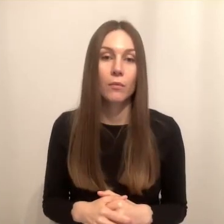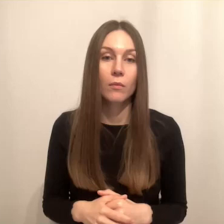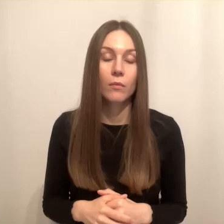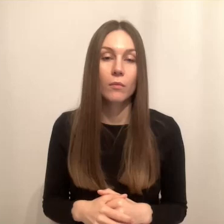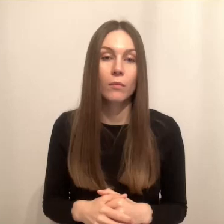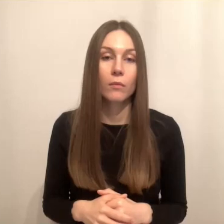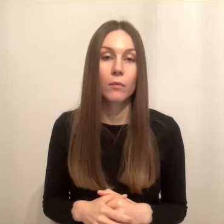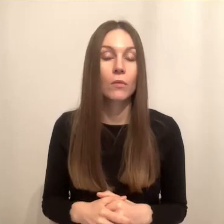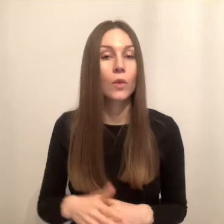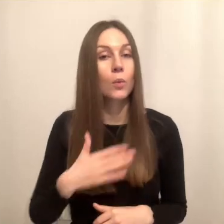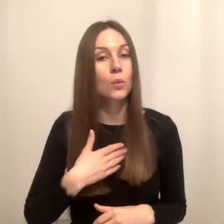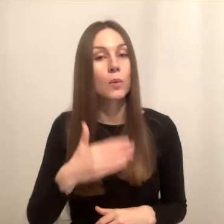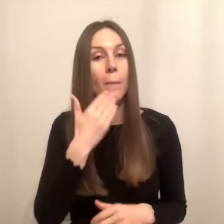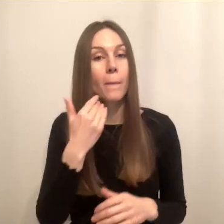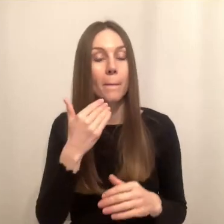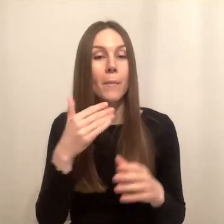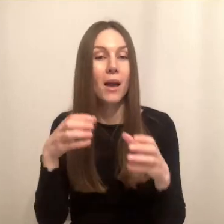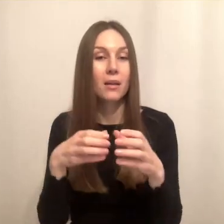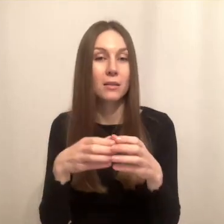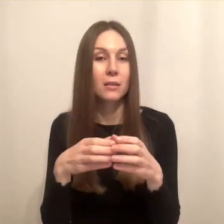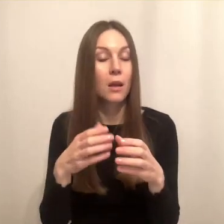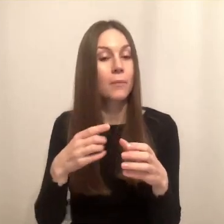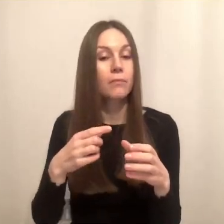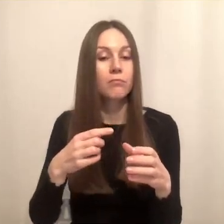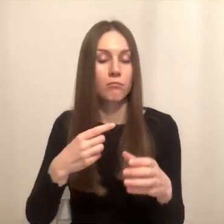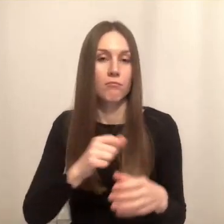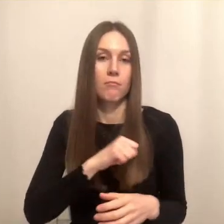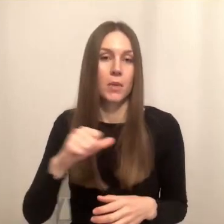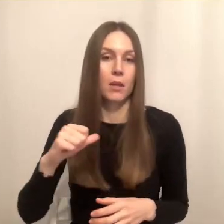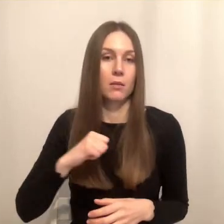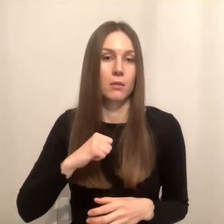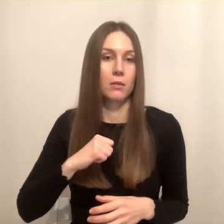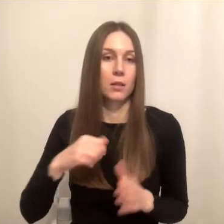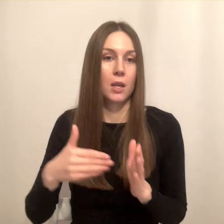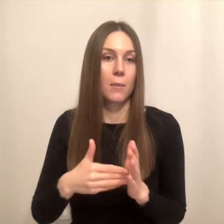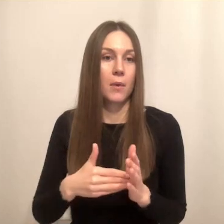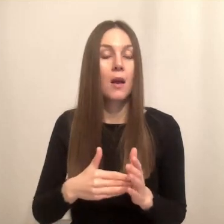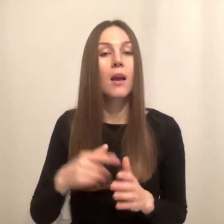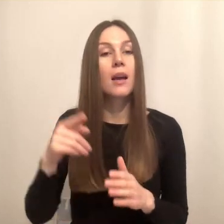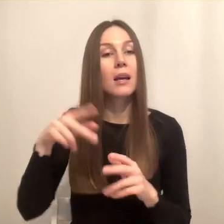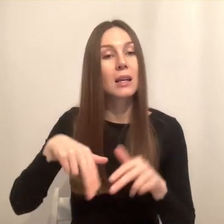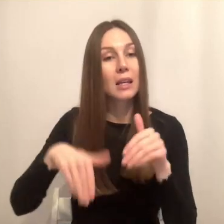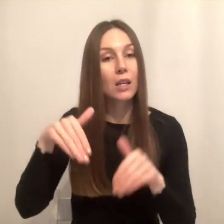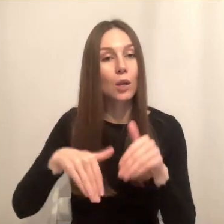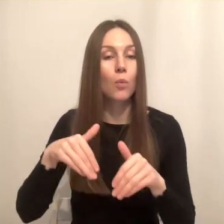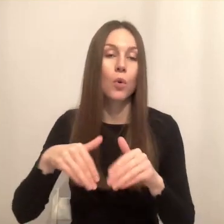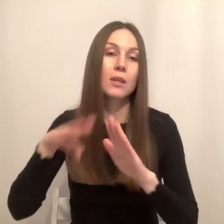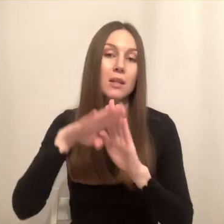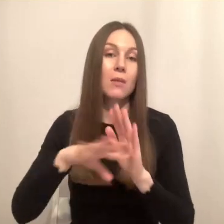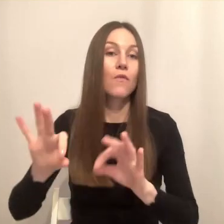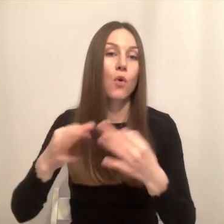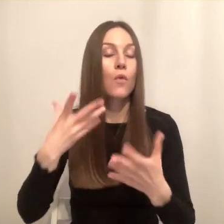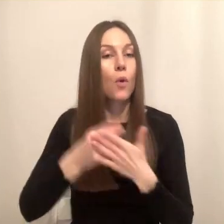Mūsų partijos rėmėjai esame mes patys. Mes, kaip leidžia rinkimų įstatymas, naudojam savo lėšas. Neturim